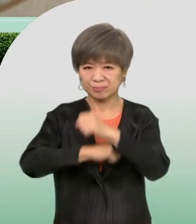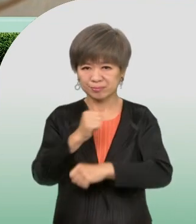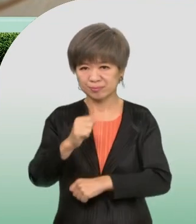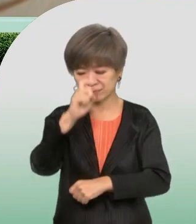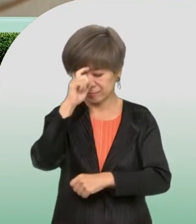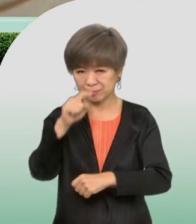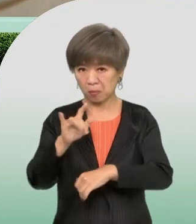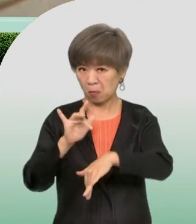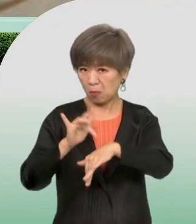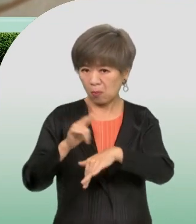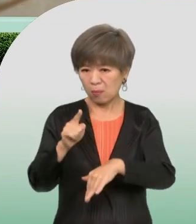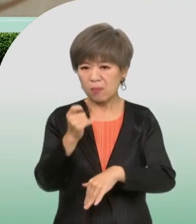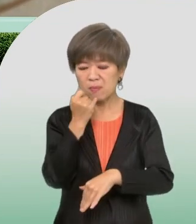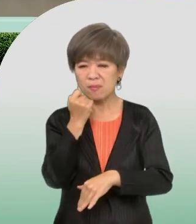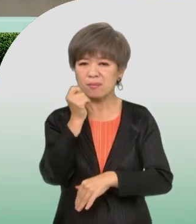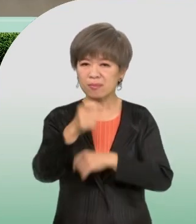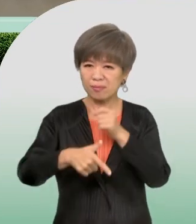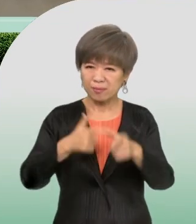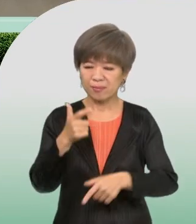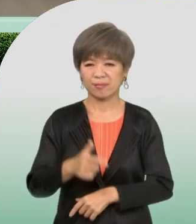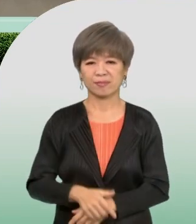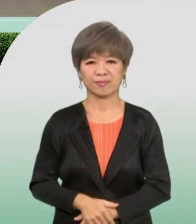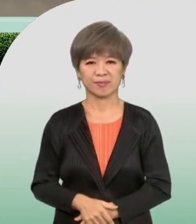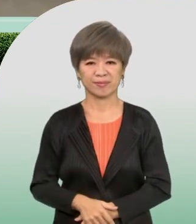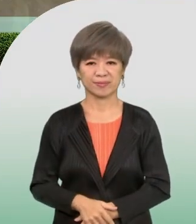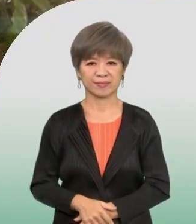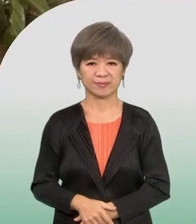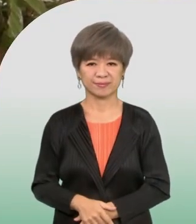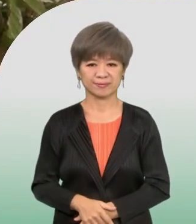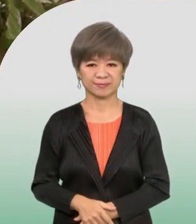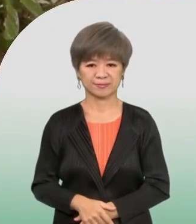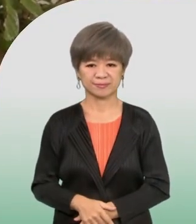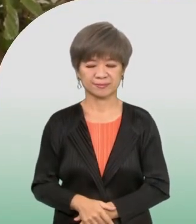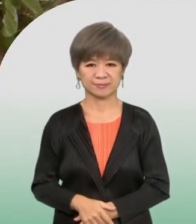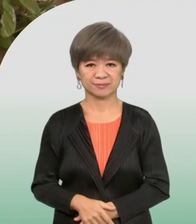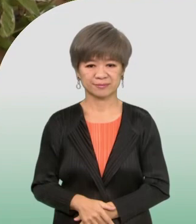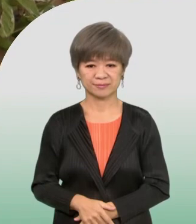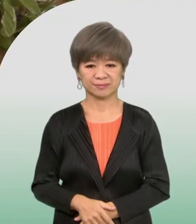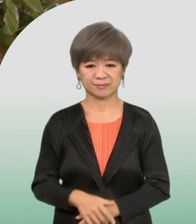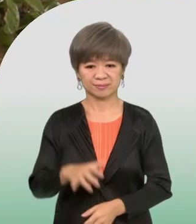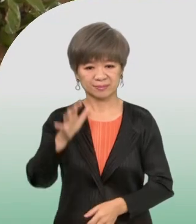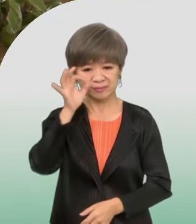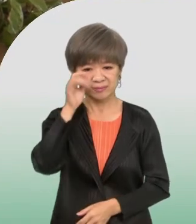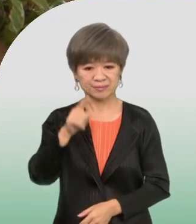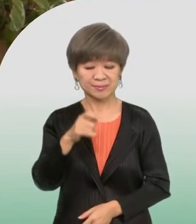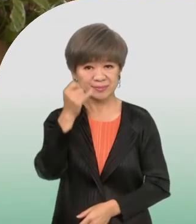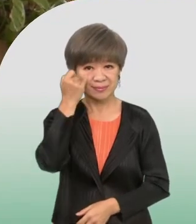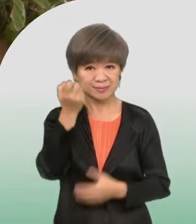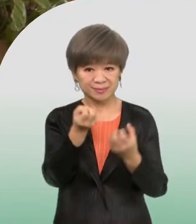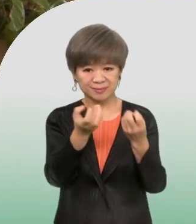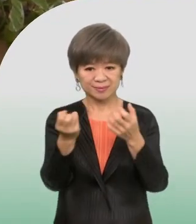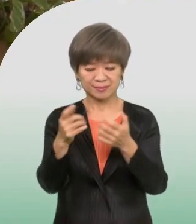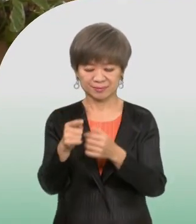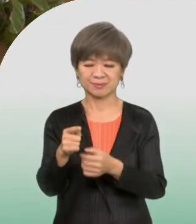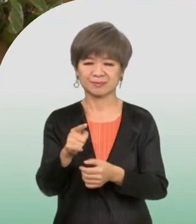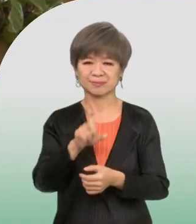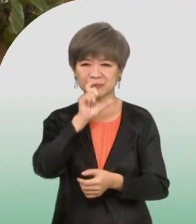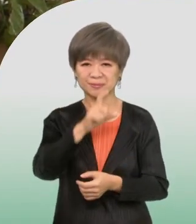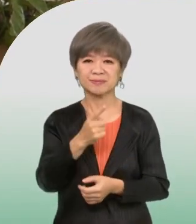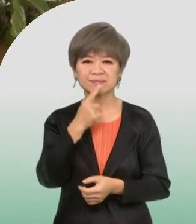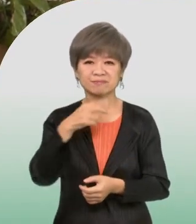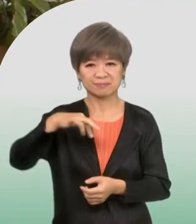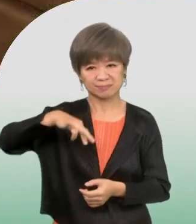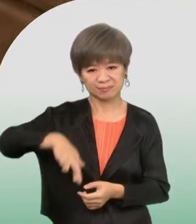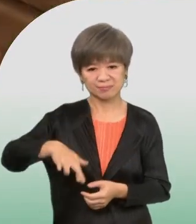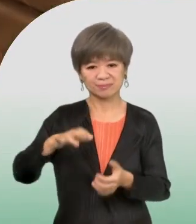卡度嘅民族来认识也好农产品。 一泡泡紫色花嘅作物就会诞生，在庙里间包含